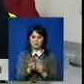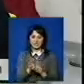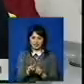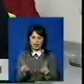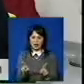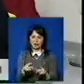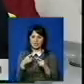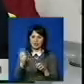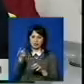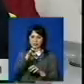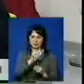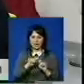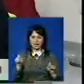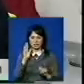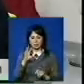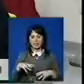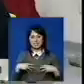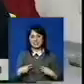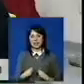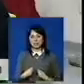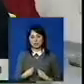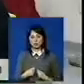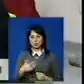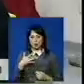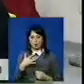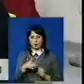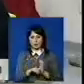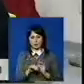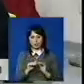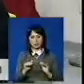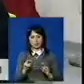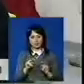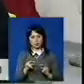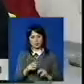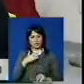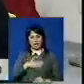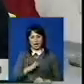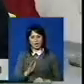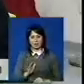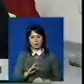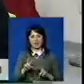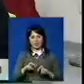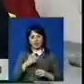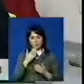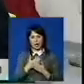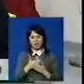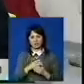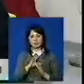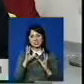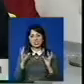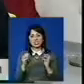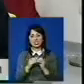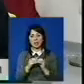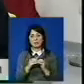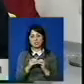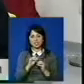ჰოსპისები სხვაგანაც გაიხსნება. სამწუხაროდ 50-60 ბავშვის მოვლა არ ყმარა, ჩვენმა კვლევამა ჩვენა, რომ საერთო ჯამში